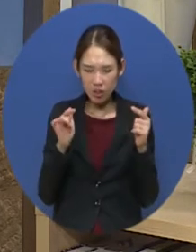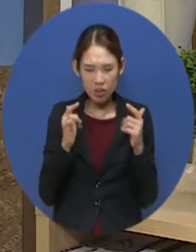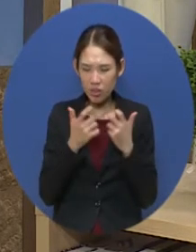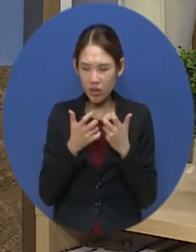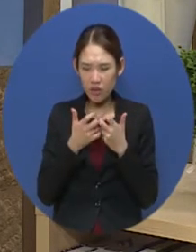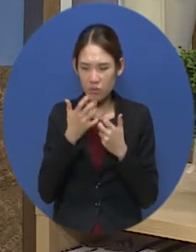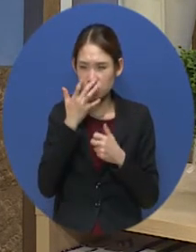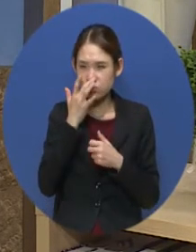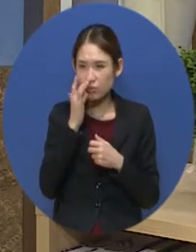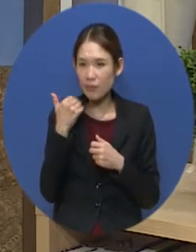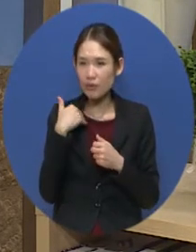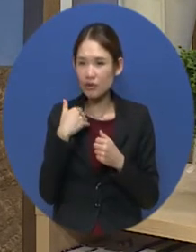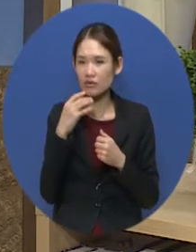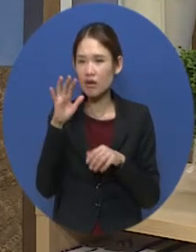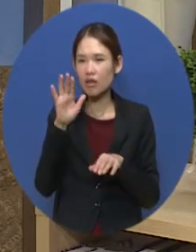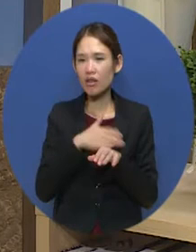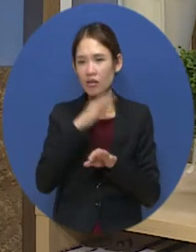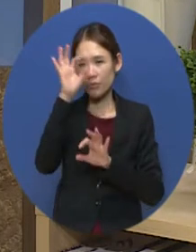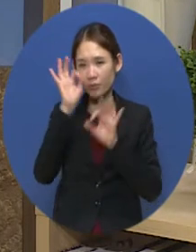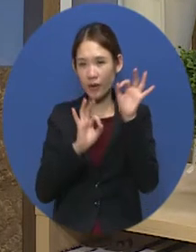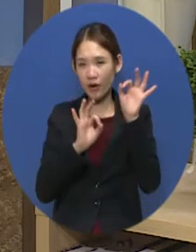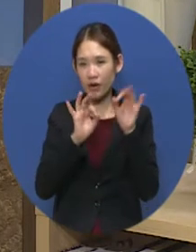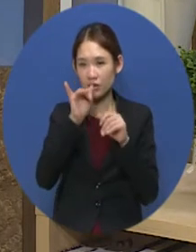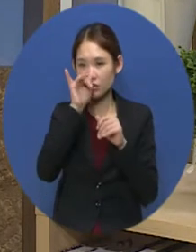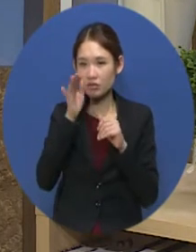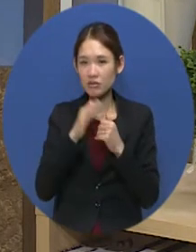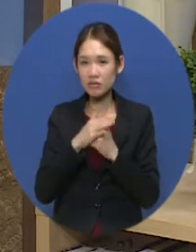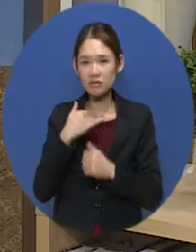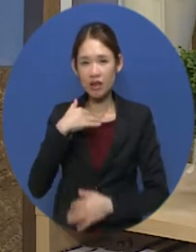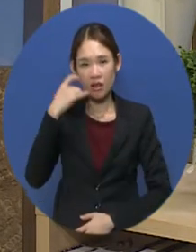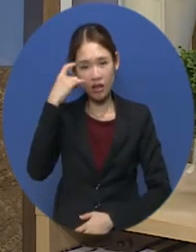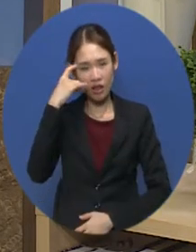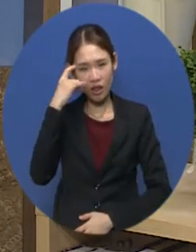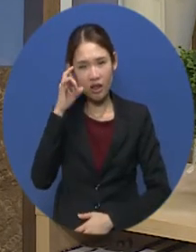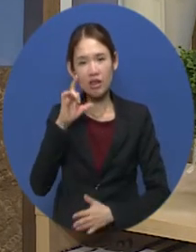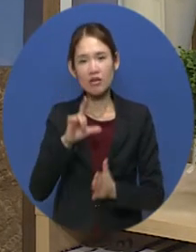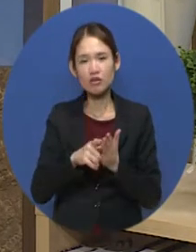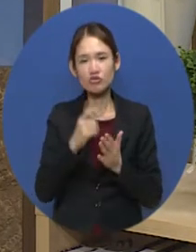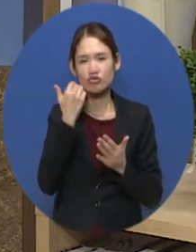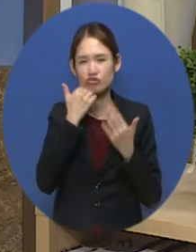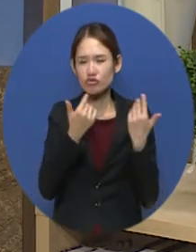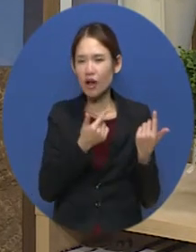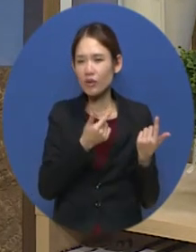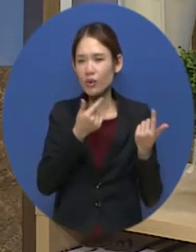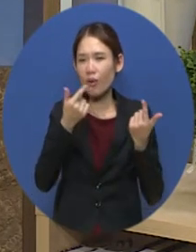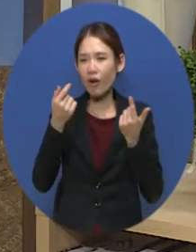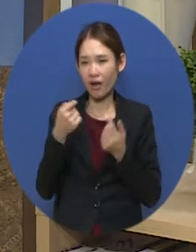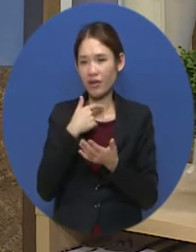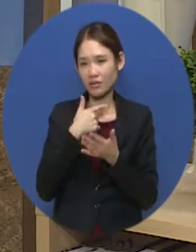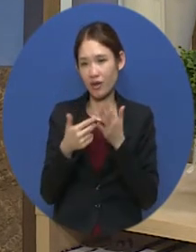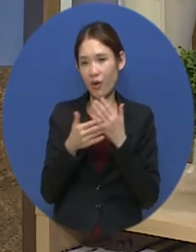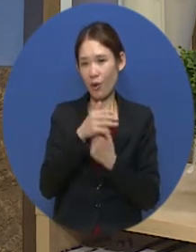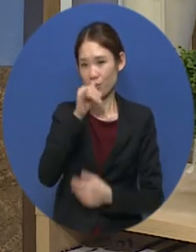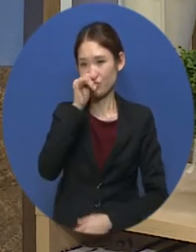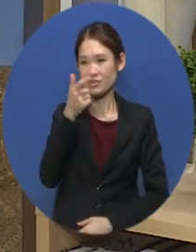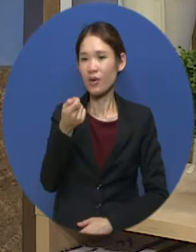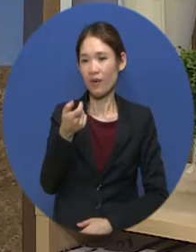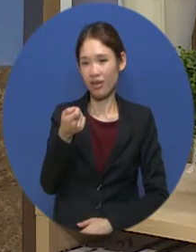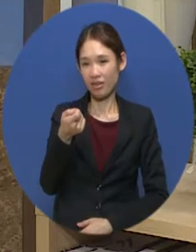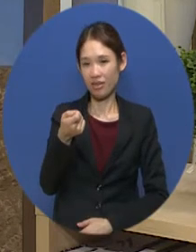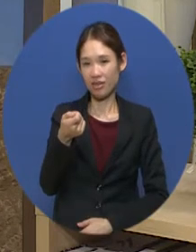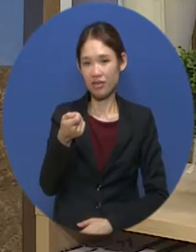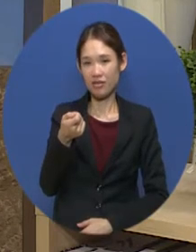잘못 그렇습니다. 사용을 하셨다고 했는데, 제가 생각했을 때는 누구나 그런 경험 한 번쯤은 있으실 것 같거든요. 꼭